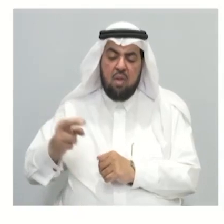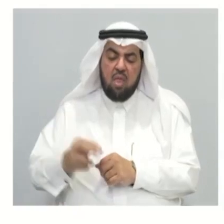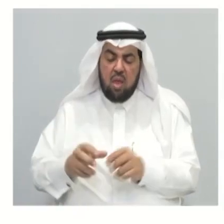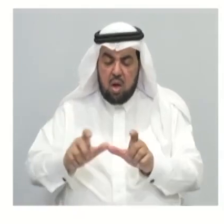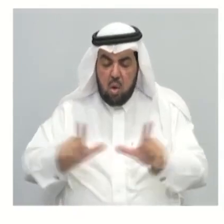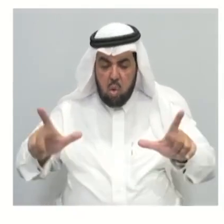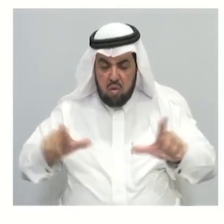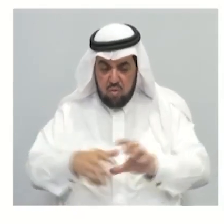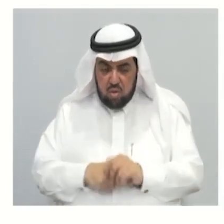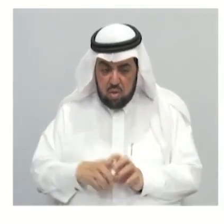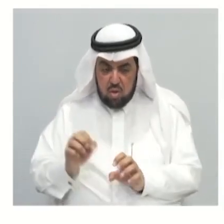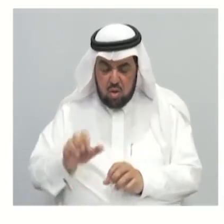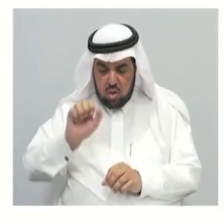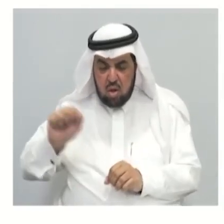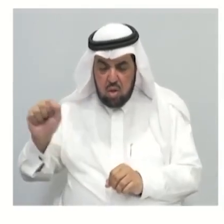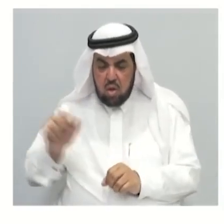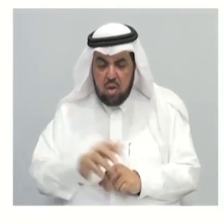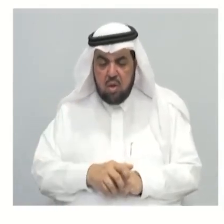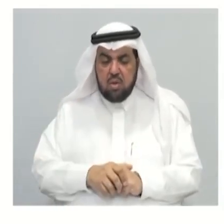نوافذ ناخذ